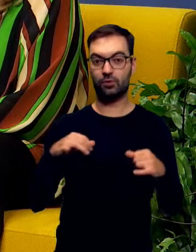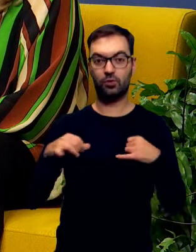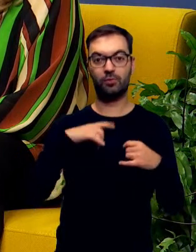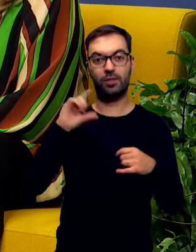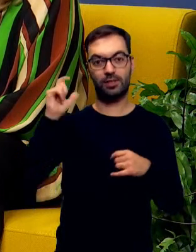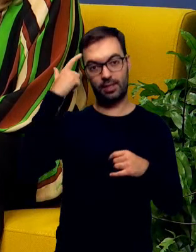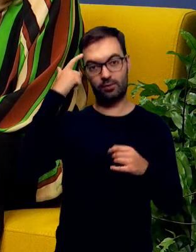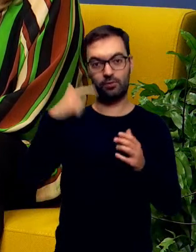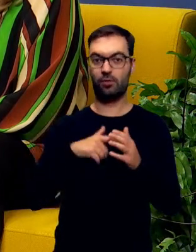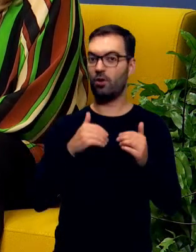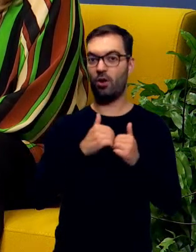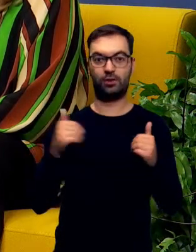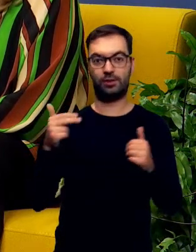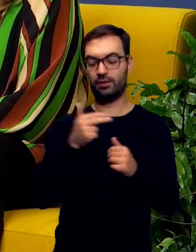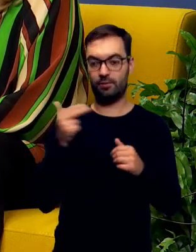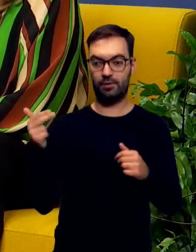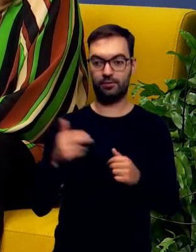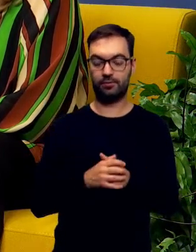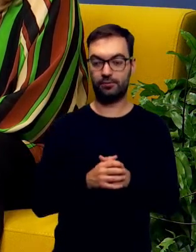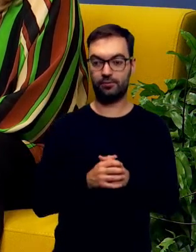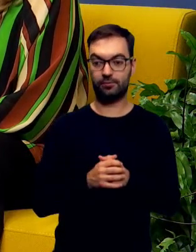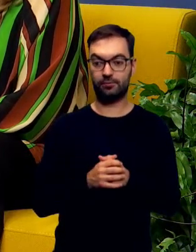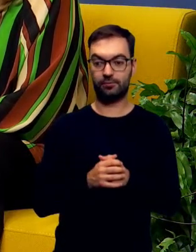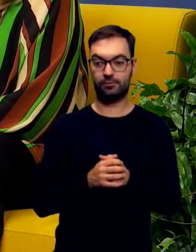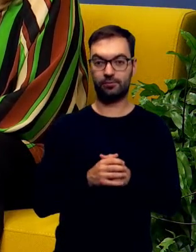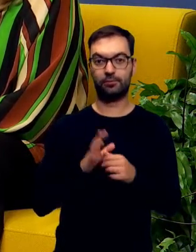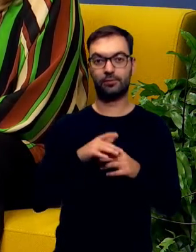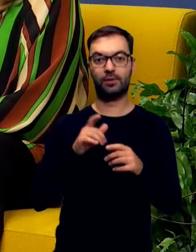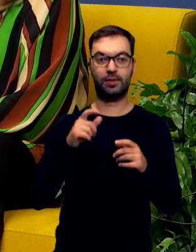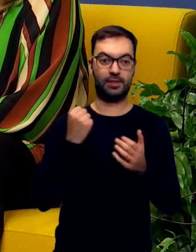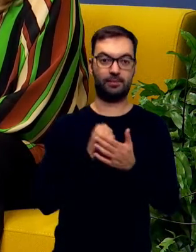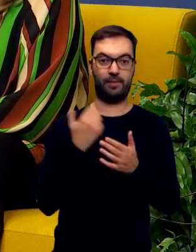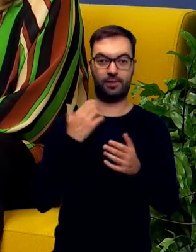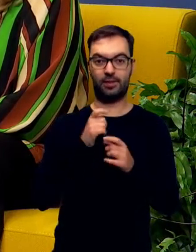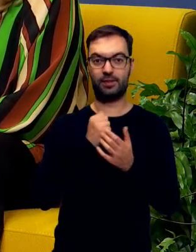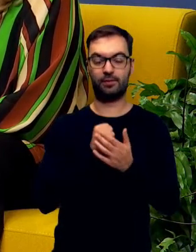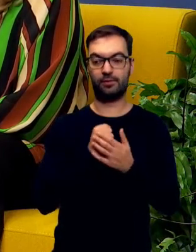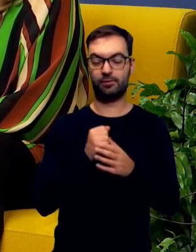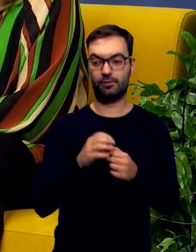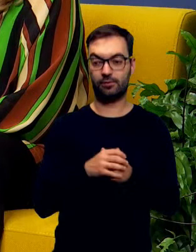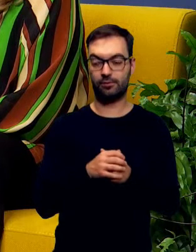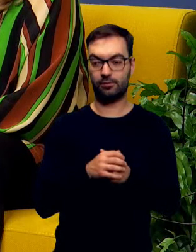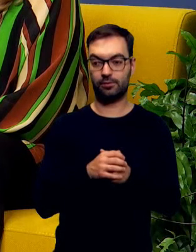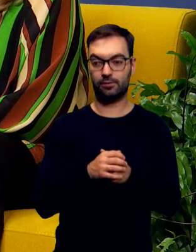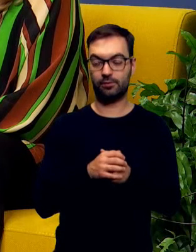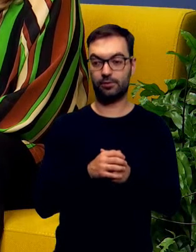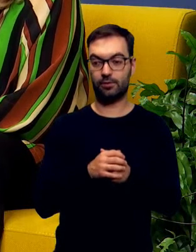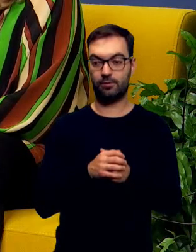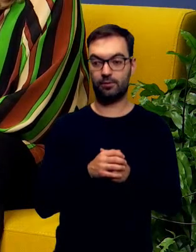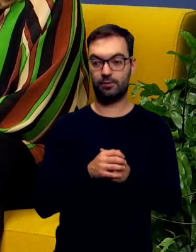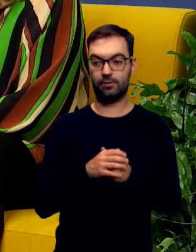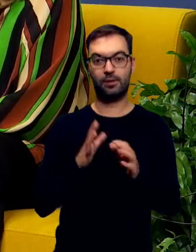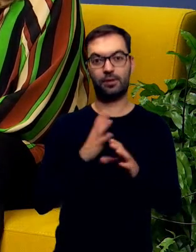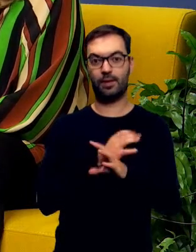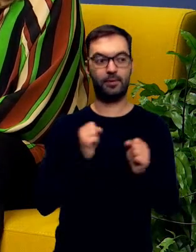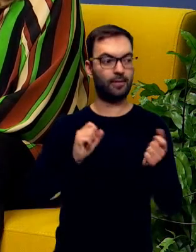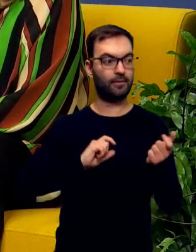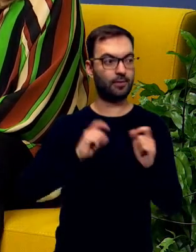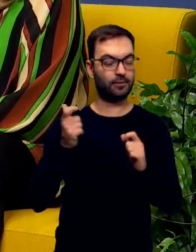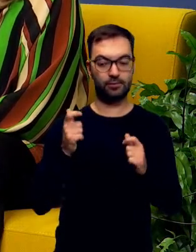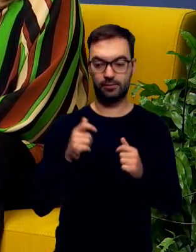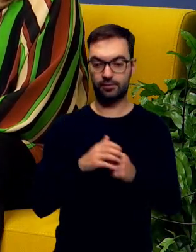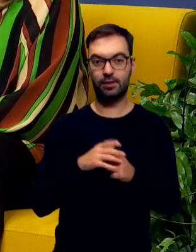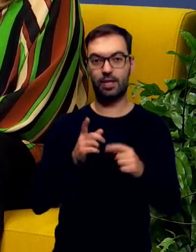rządowego centrum, to jest osobny temat związany chociażby z głośną sprawą przecież wcześniej dramatycznego